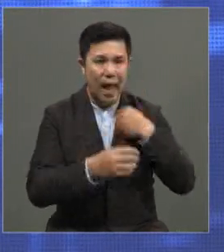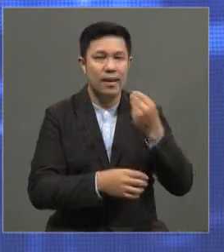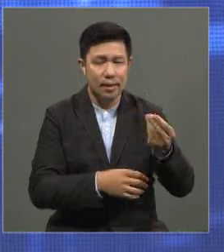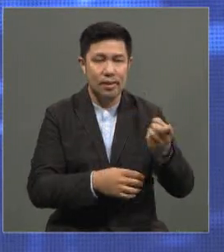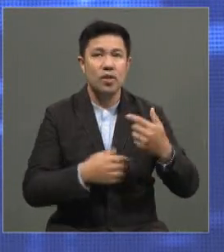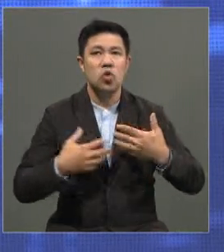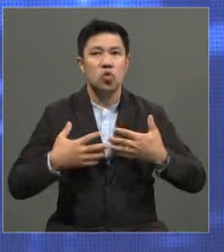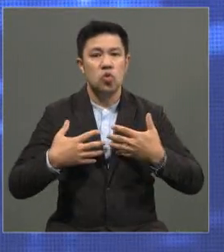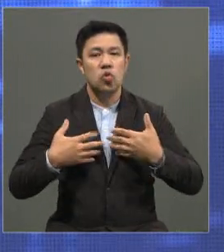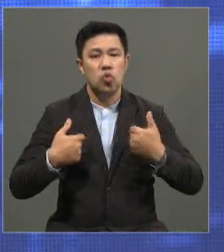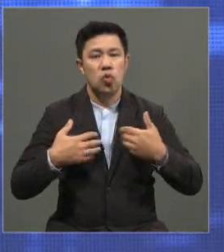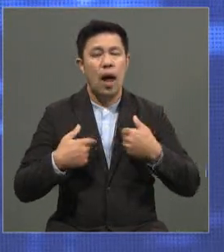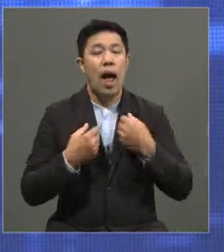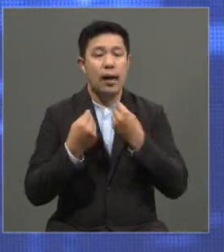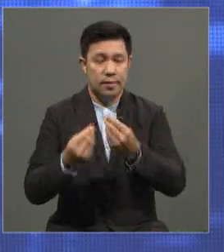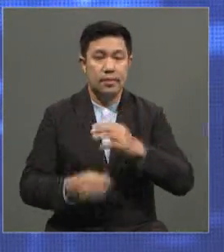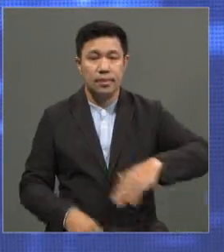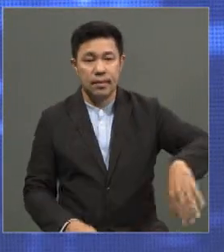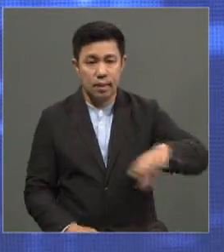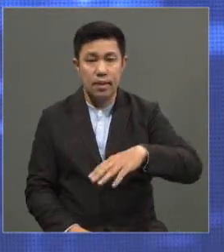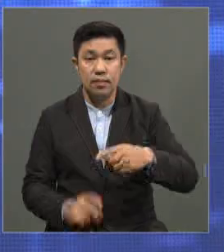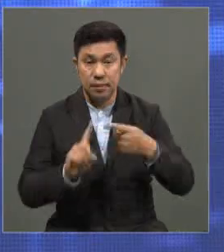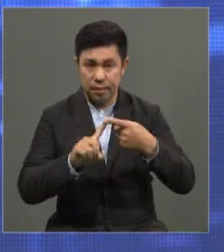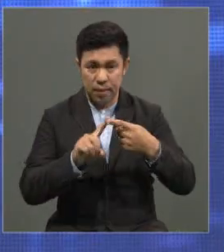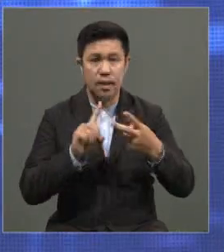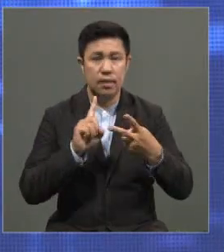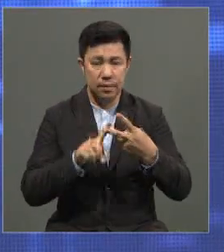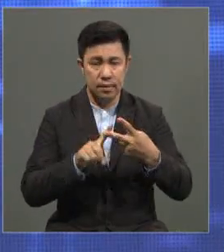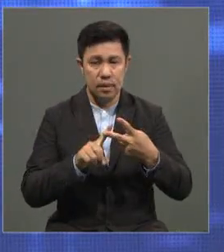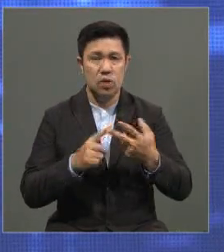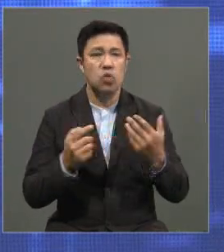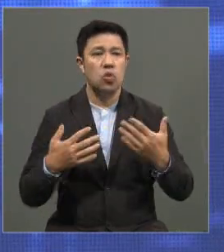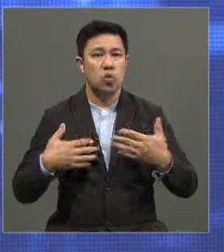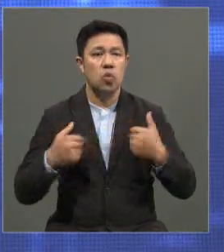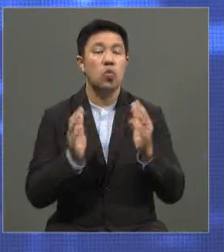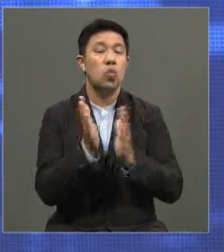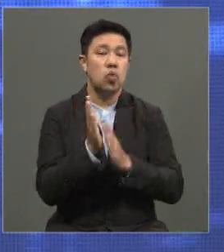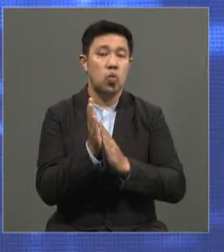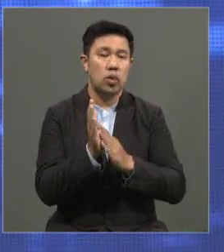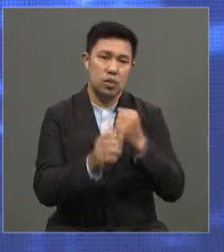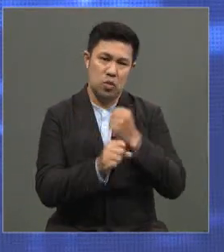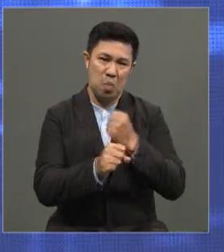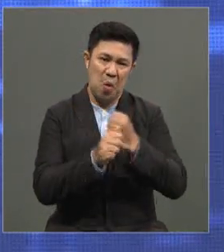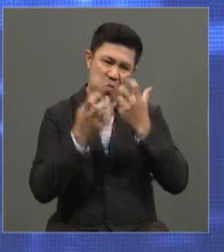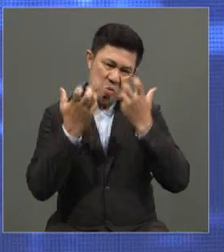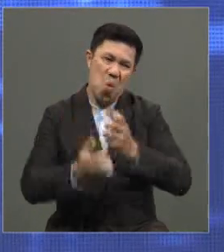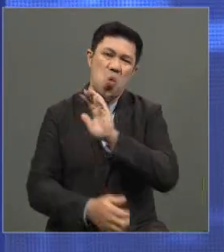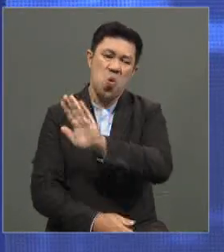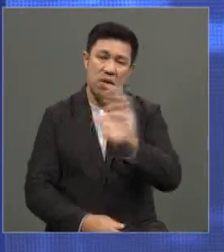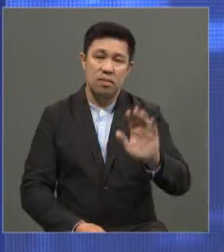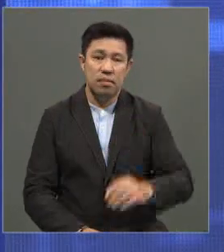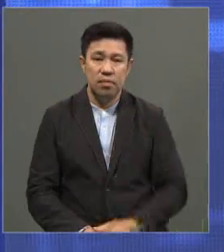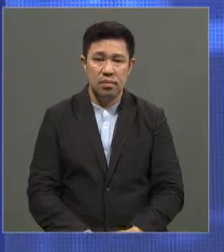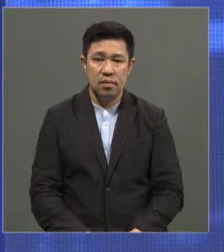ะก็ขอแสดงความยินดีกับทุกท่านนอกจากยินดีแล้วก็ขอแสดงความชื่นชมสำหรับการทำงานหนักของทุกท่านด้วยค่ะใน